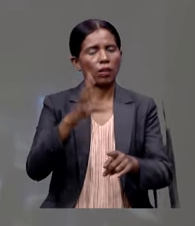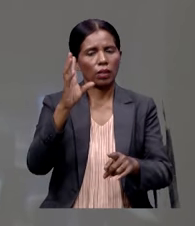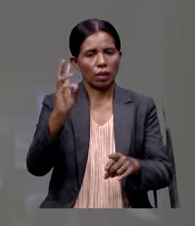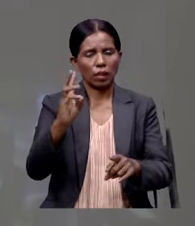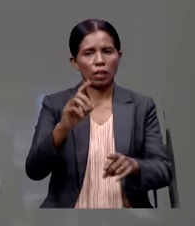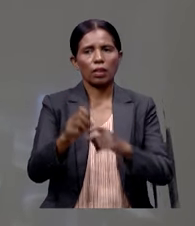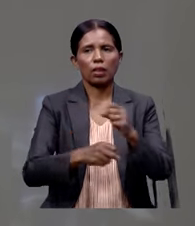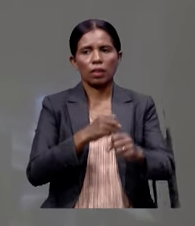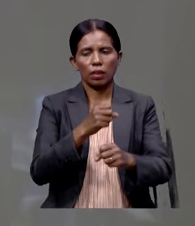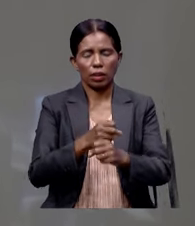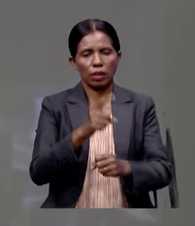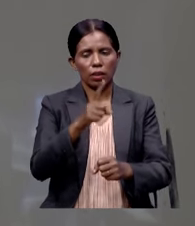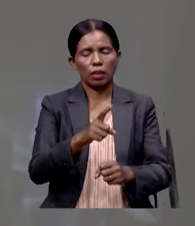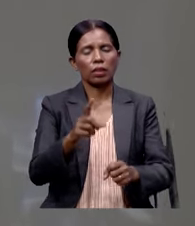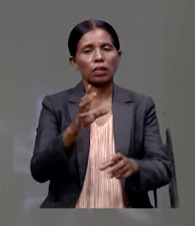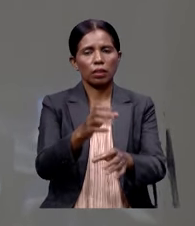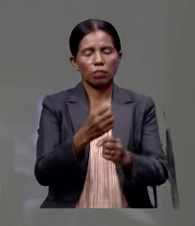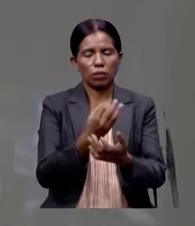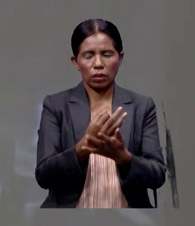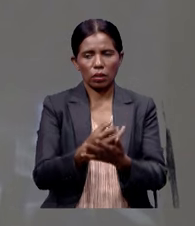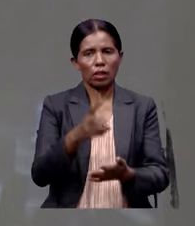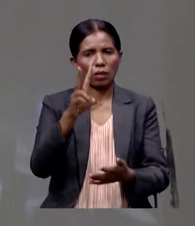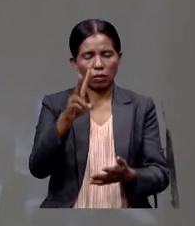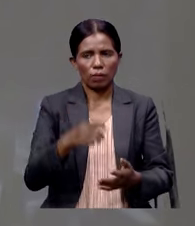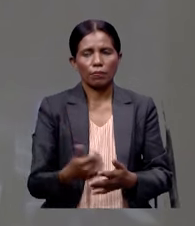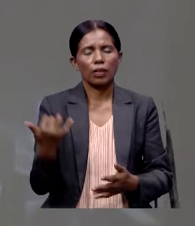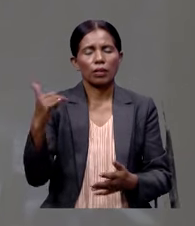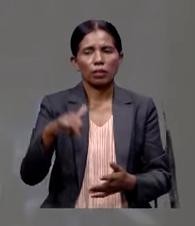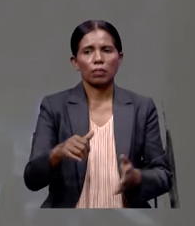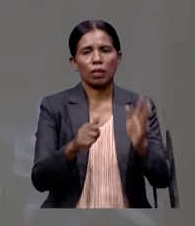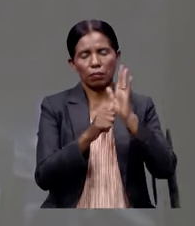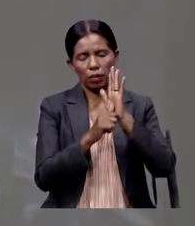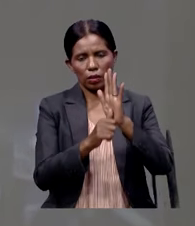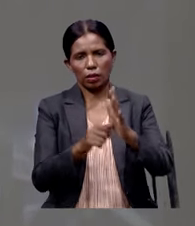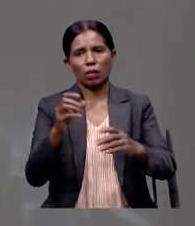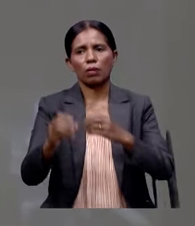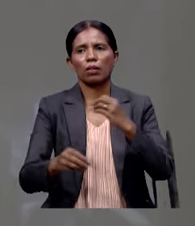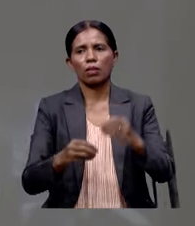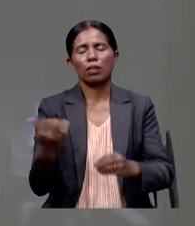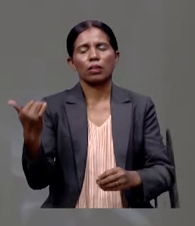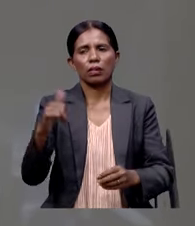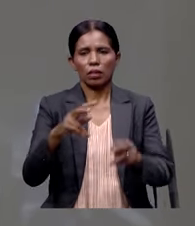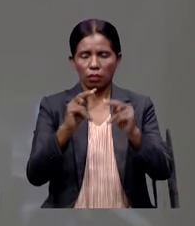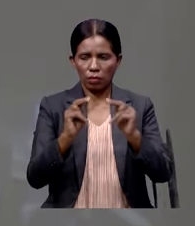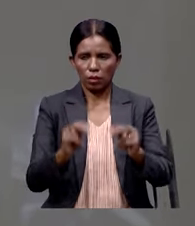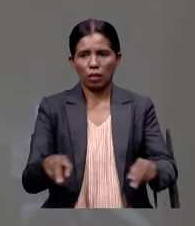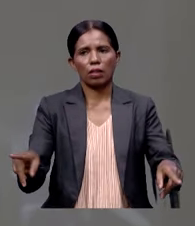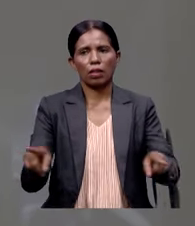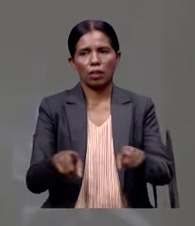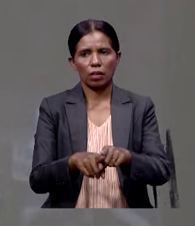kada tinan ida dala rua. None sira mos apresentamos kata, sira ne nesidadi hanesan